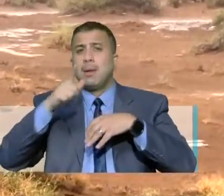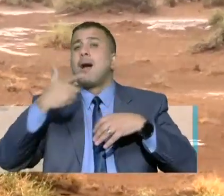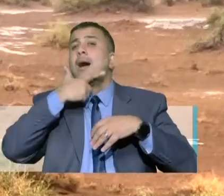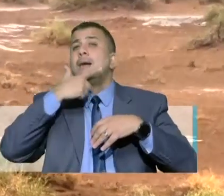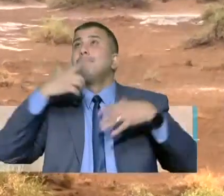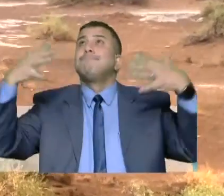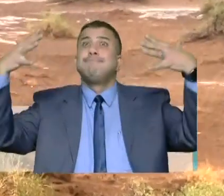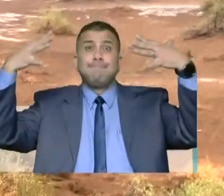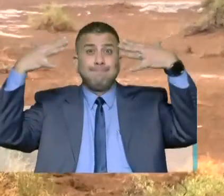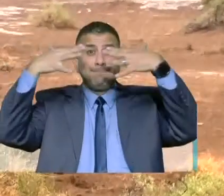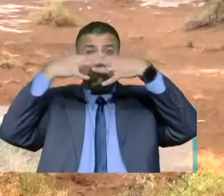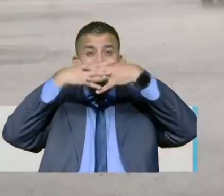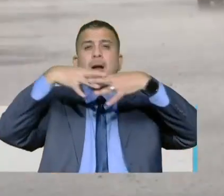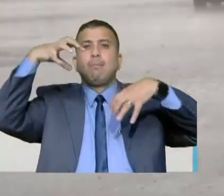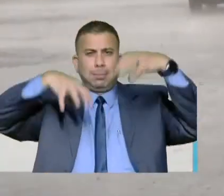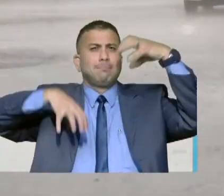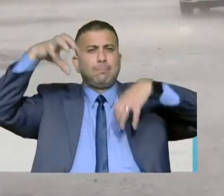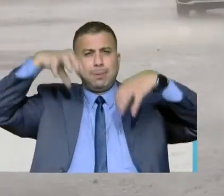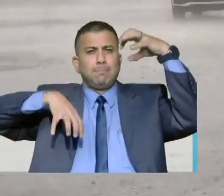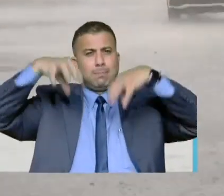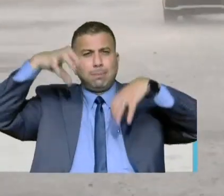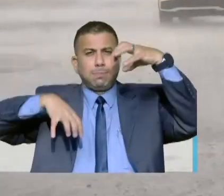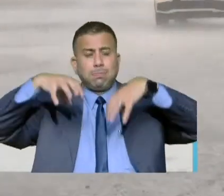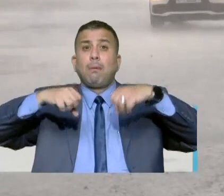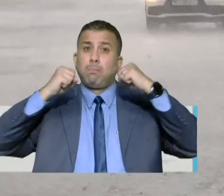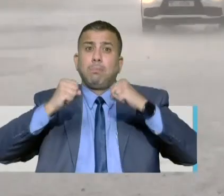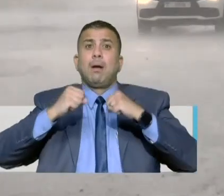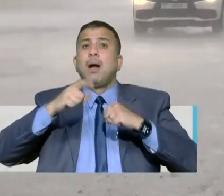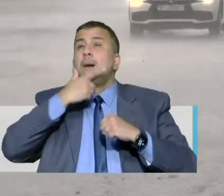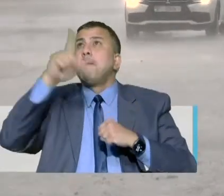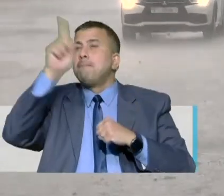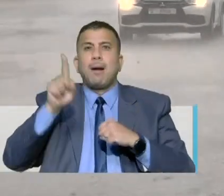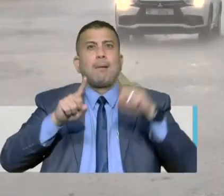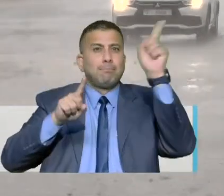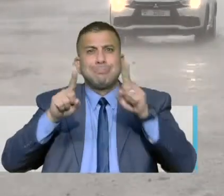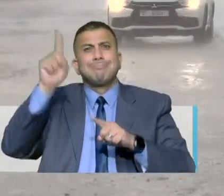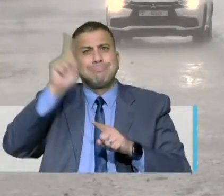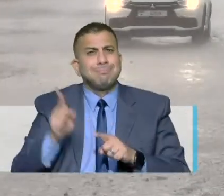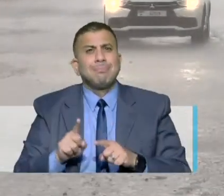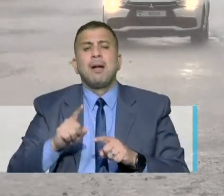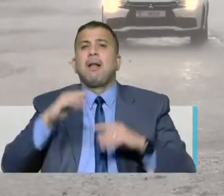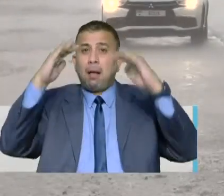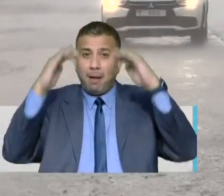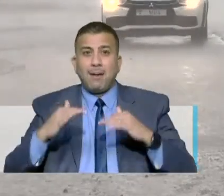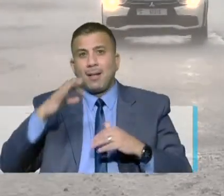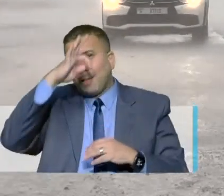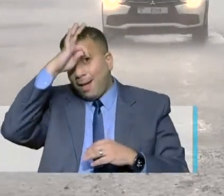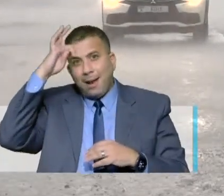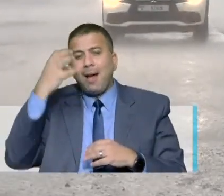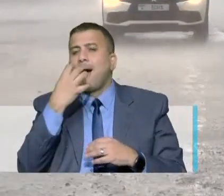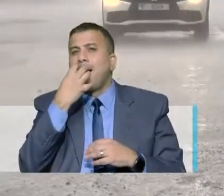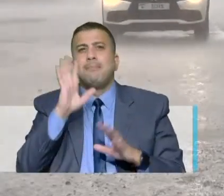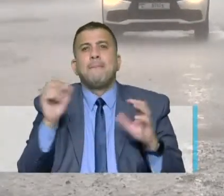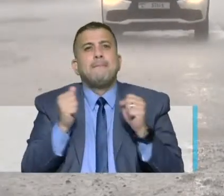السحب الركاميه يصاحبها سقوط امطار مختلفه الغزاره مع البرق والرعد وانخفاض في درجات الحراره والرياح